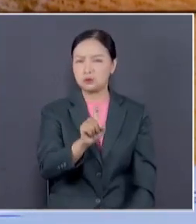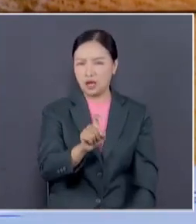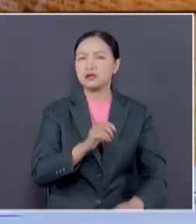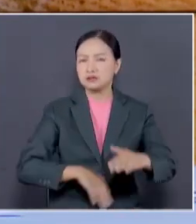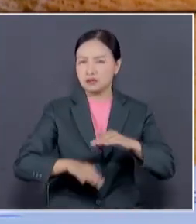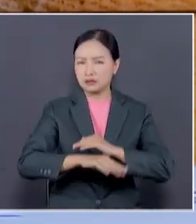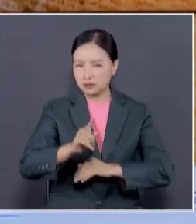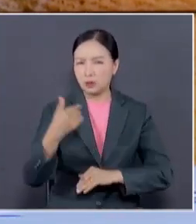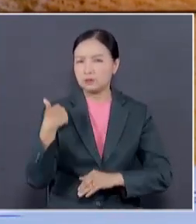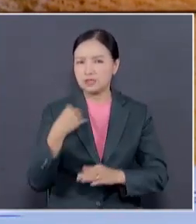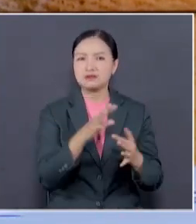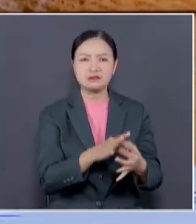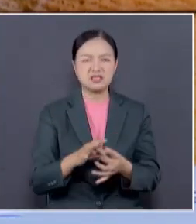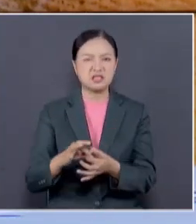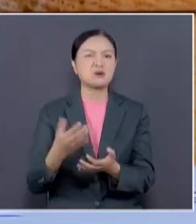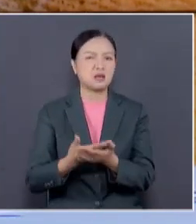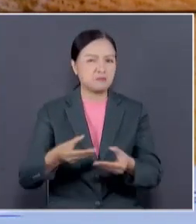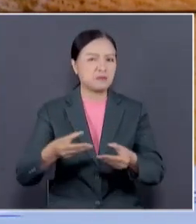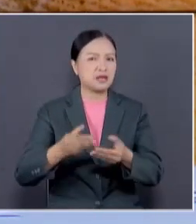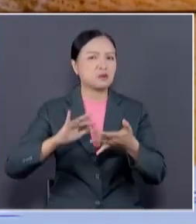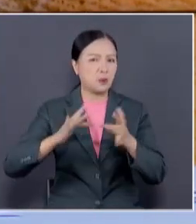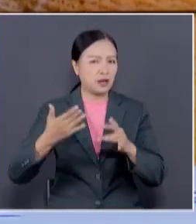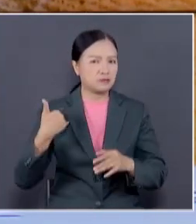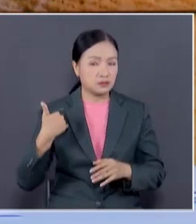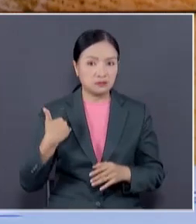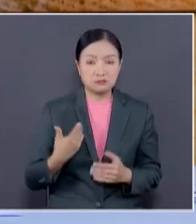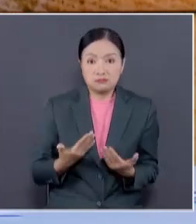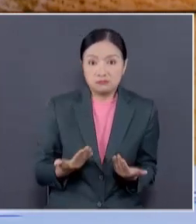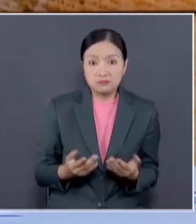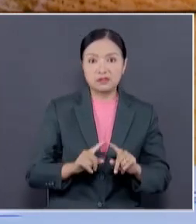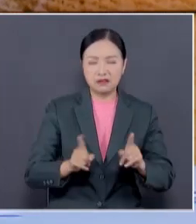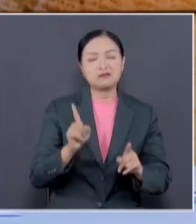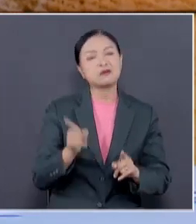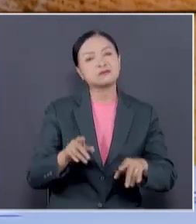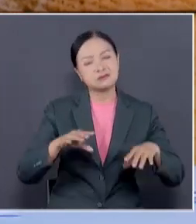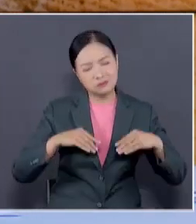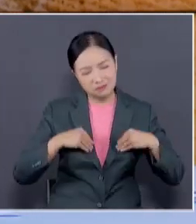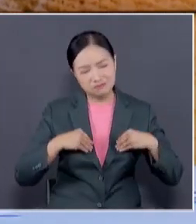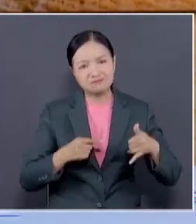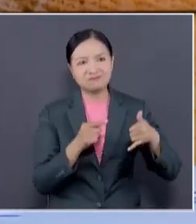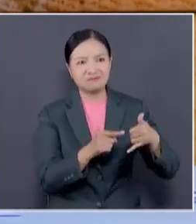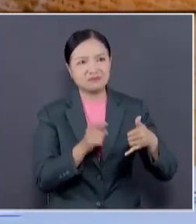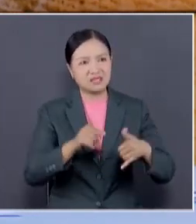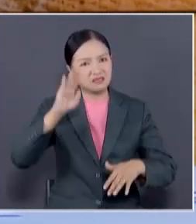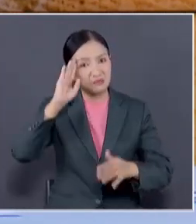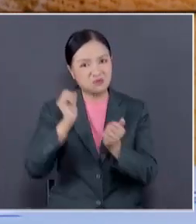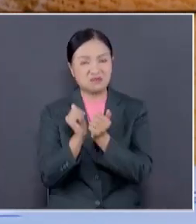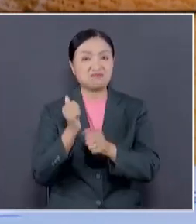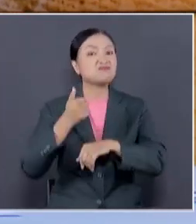างอย่างเกี่ยวข้องกับเรื่องของการพนันออนไลน์หรือไม่แต่คุณผู้ชมฮะต้องยอมรับบิ๊กโจ๊กเป็นตำรวจระดับ